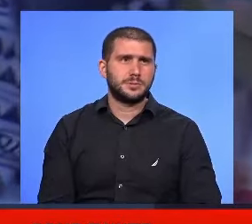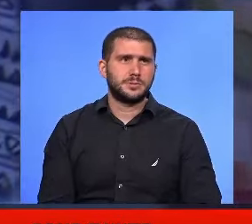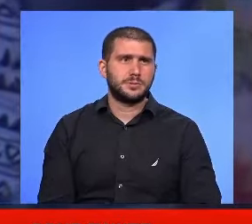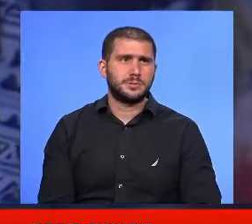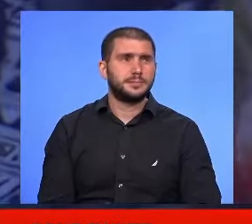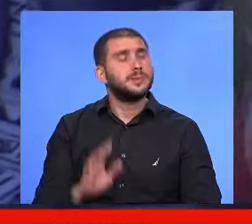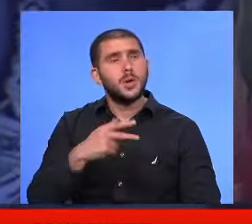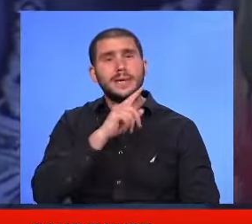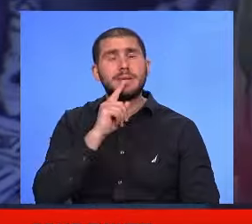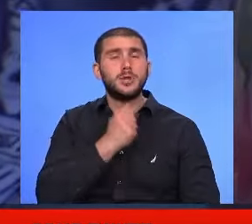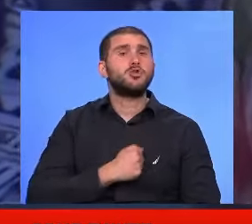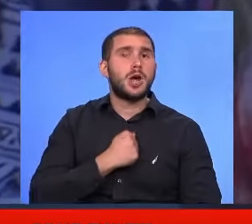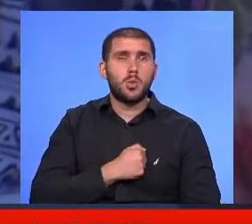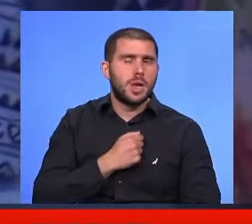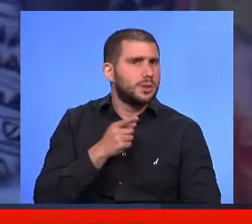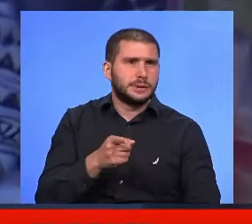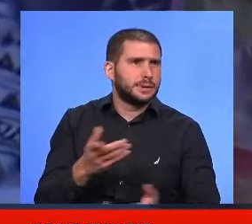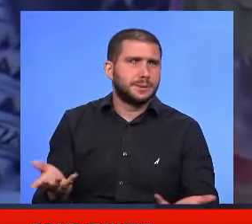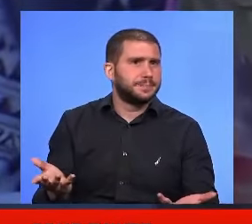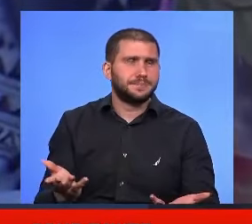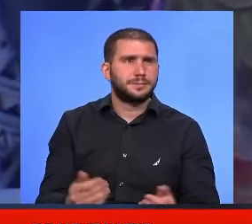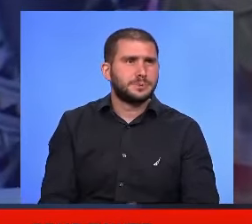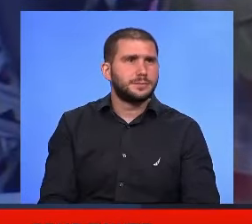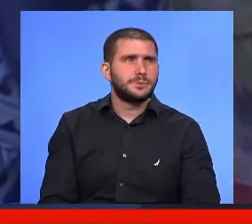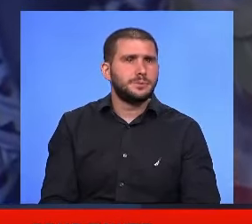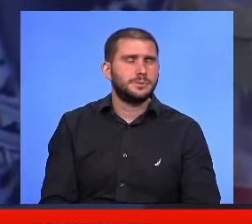להיות אימא שכולה זה...